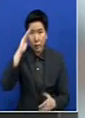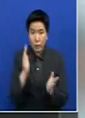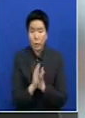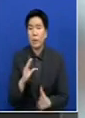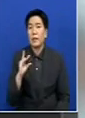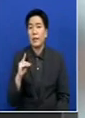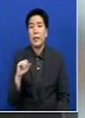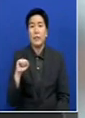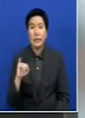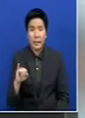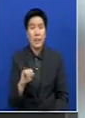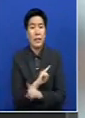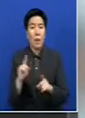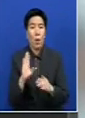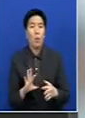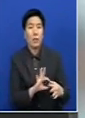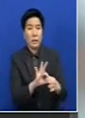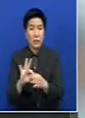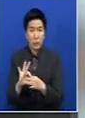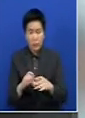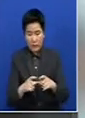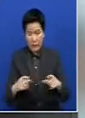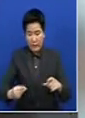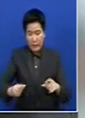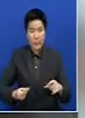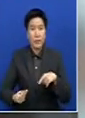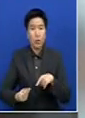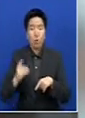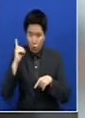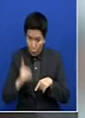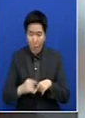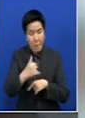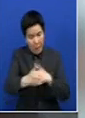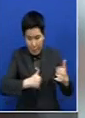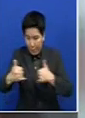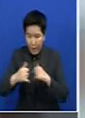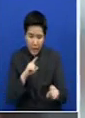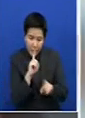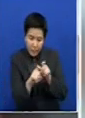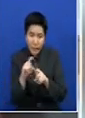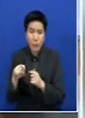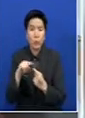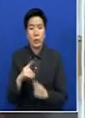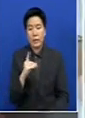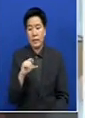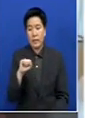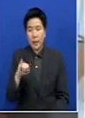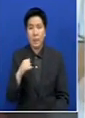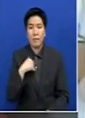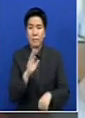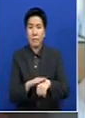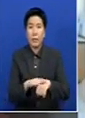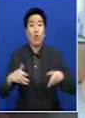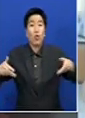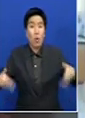จากทาง DSI แต่ว่าผู้เกี่ยวข้องกับเช็คทุกรายจะต้องให้ปากคำอย่างแน่นอนที่ DSI จะไม่มีการเรียกส